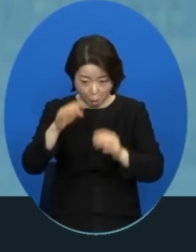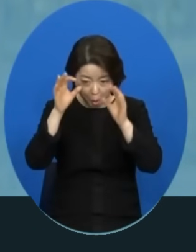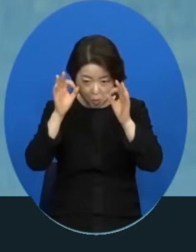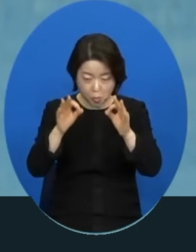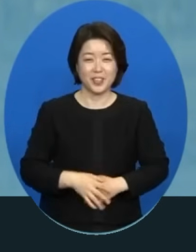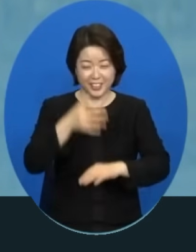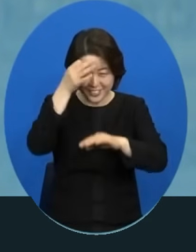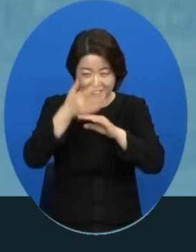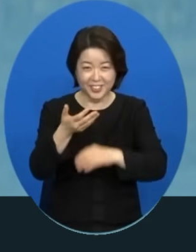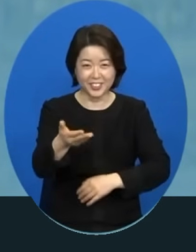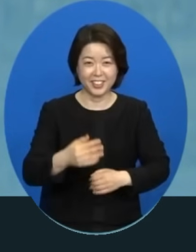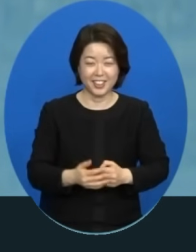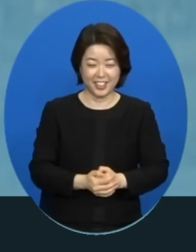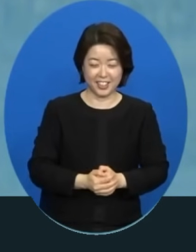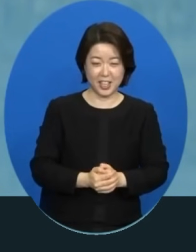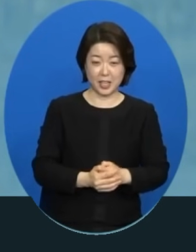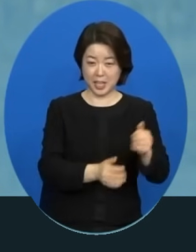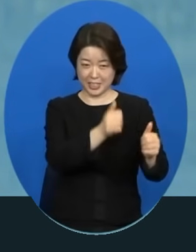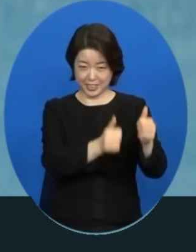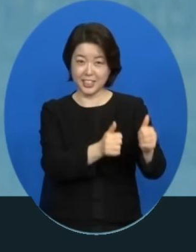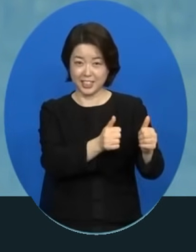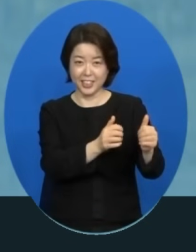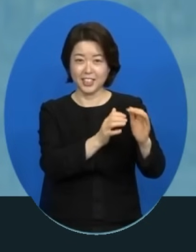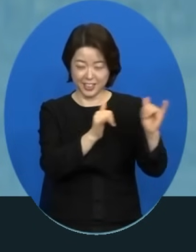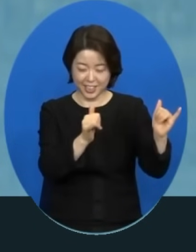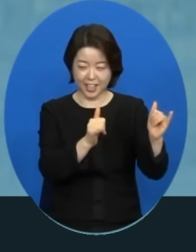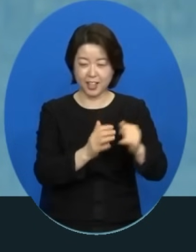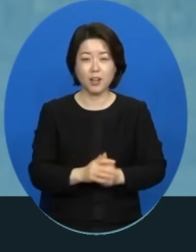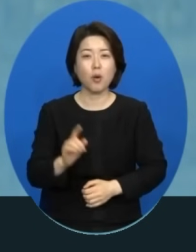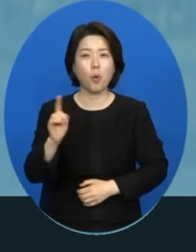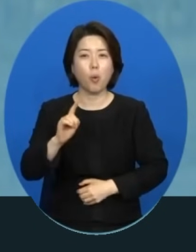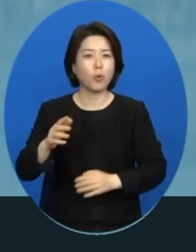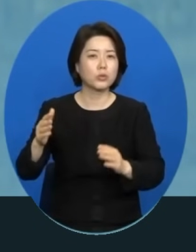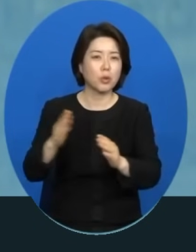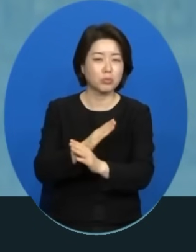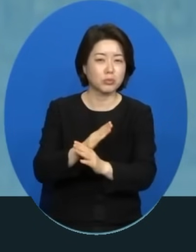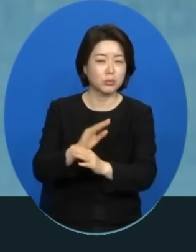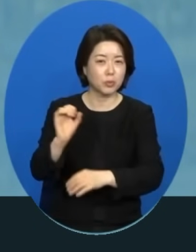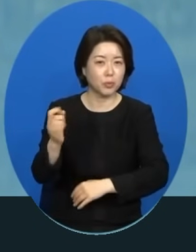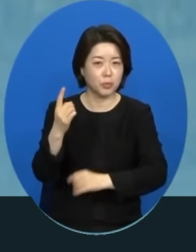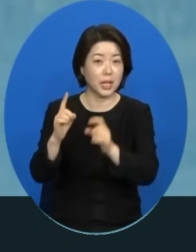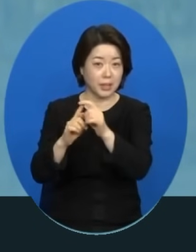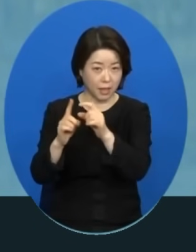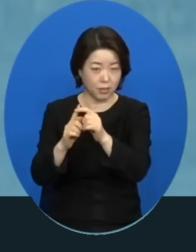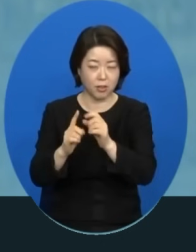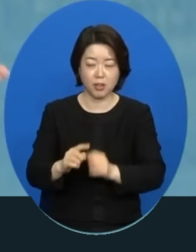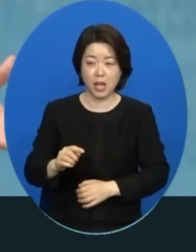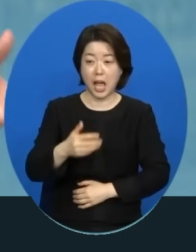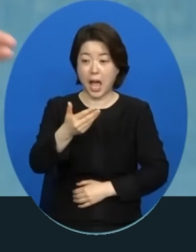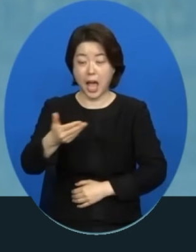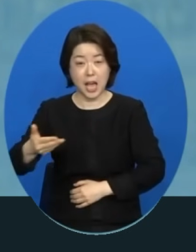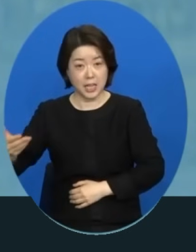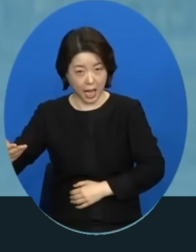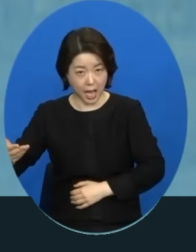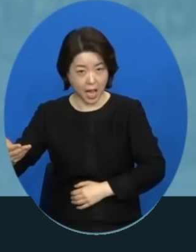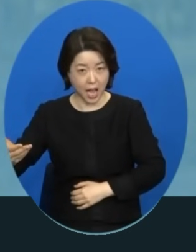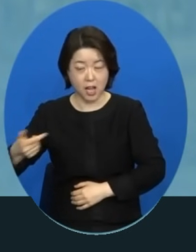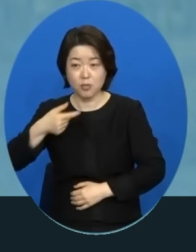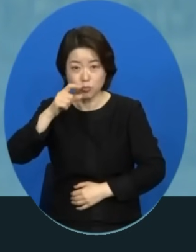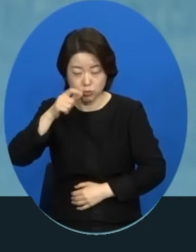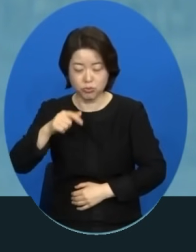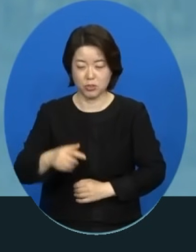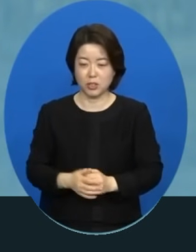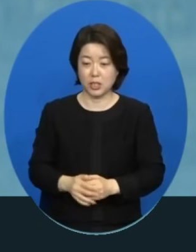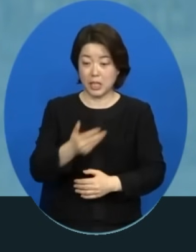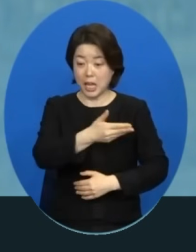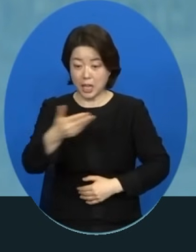라이벌이라고 하는 단어 있죠. 라이벌. 라이벌이 어디서 나왔냐? 리버에서 나온 거예요. 강. 강이라는 단어에서 같은 물을